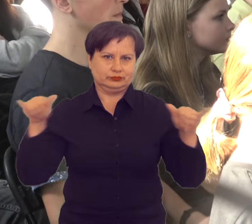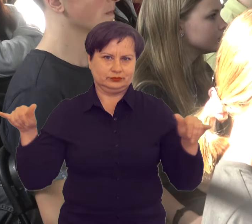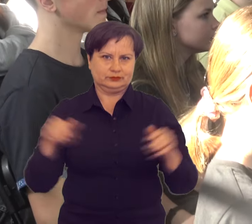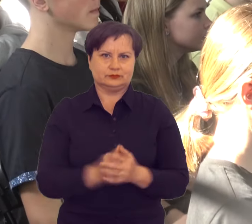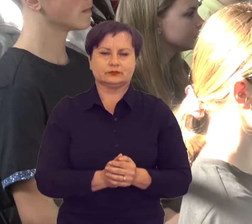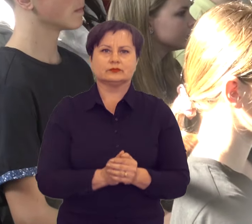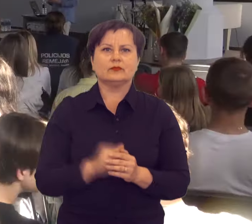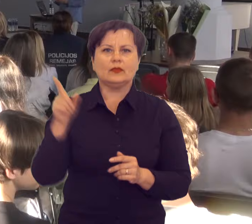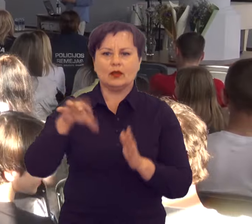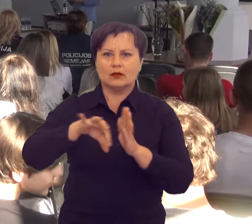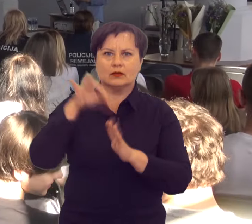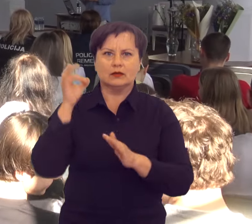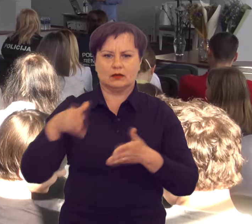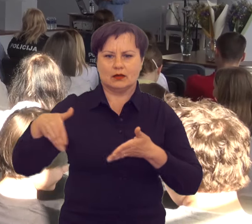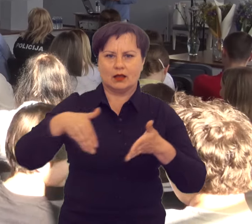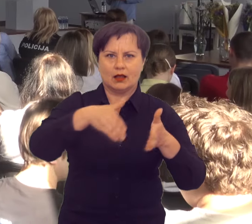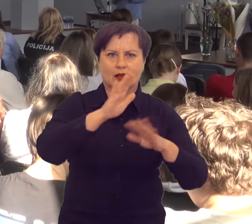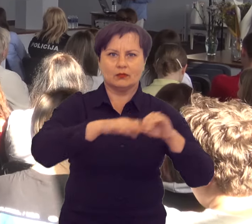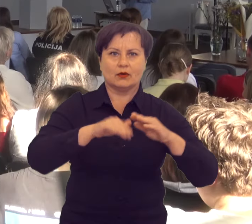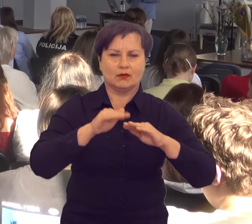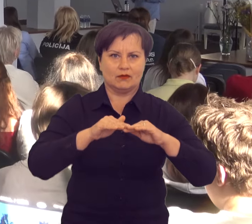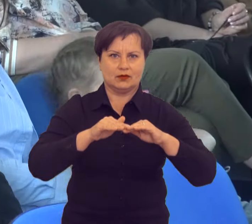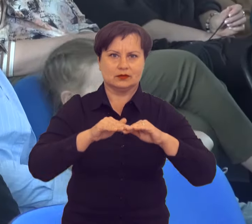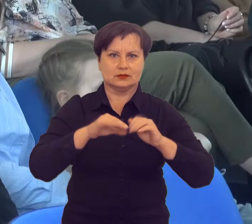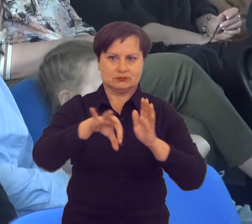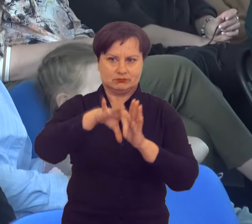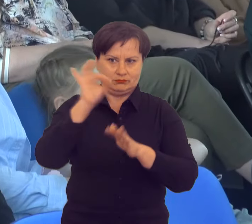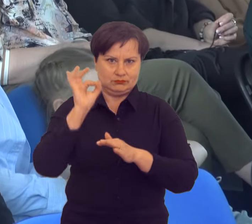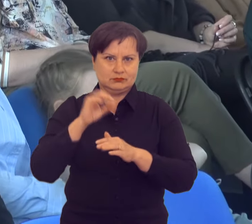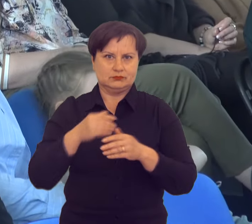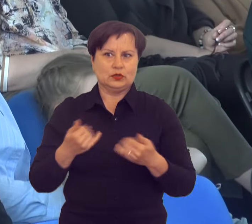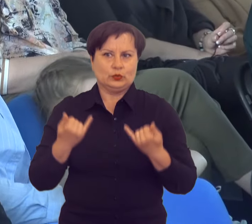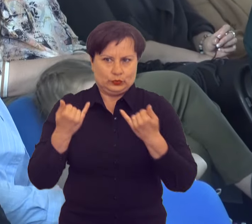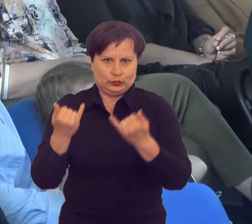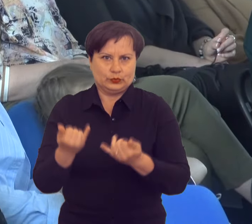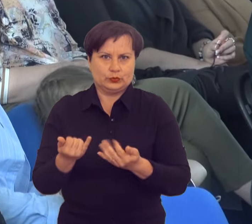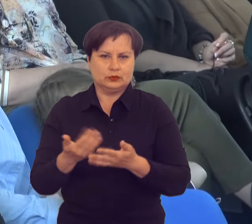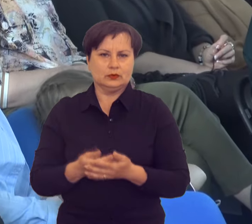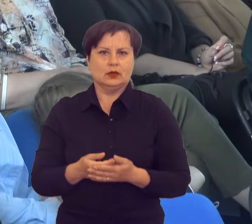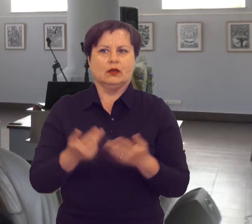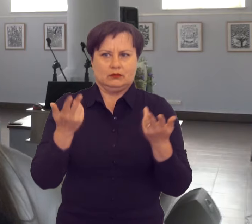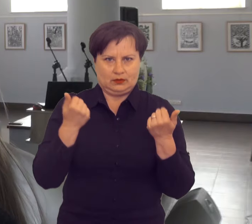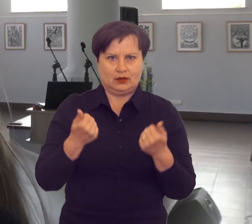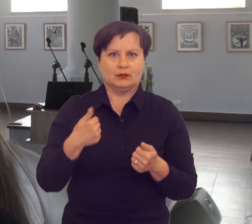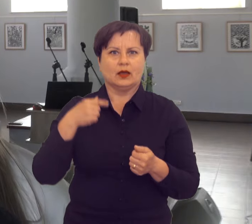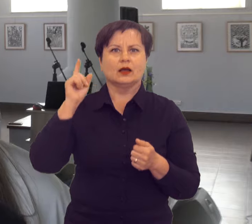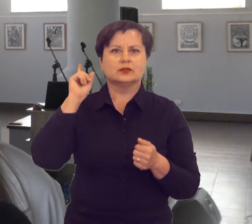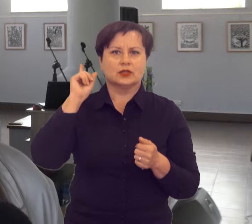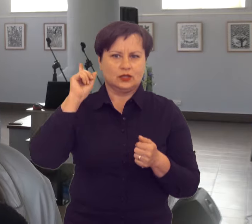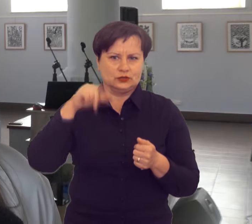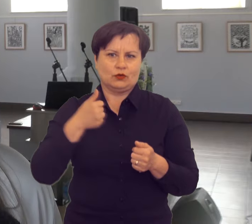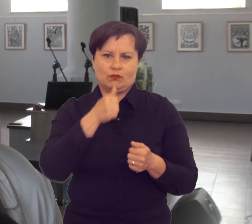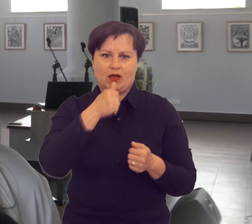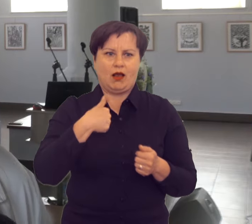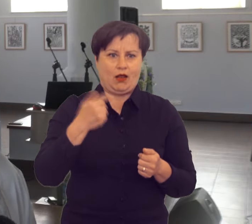ir jau yra didesnės formuluotės ir taip toliau. Pasirinkant kelią profesiją, tai duoda kažką? Oi, daug. Aš pati dar nežinau tiksliai, ko noriu,